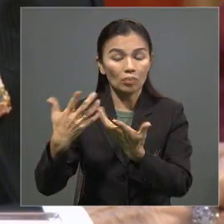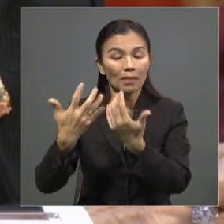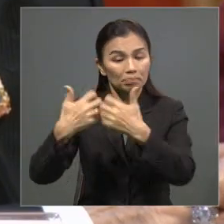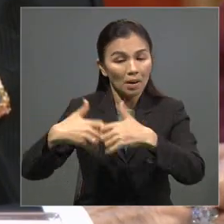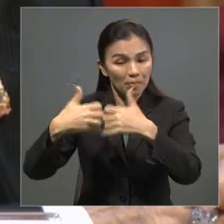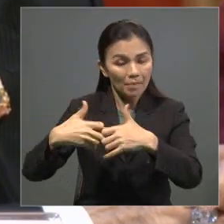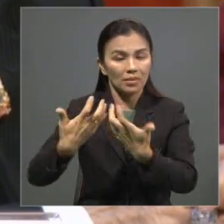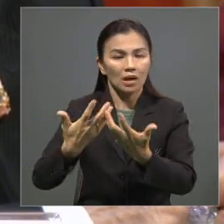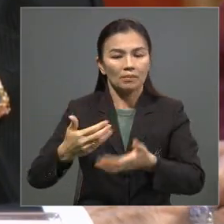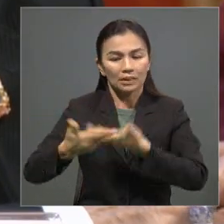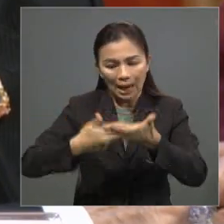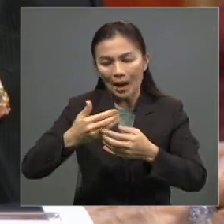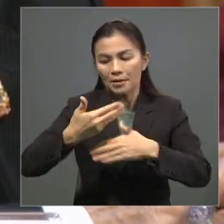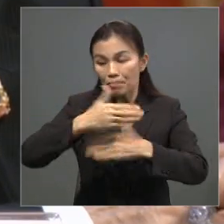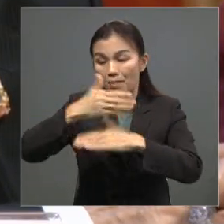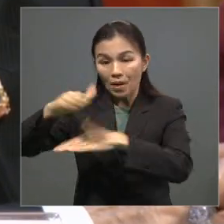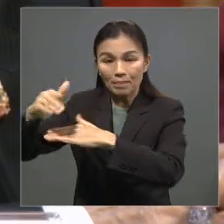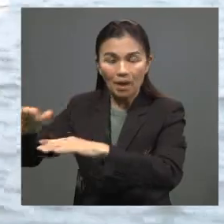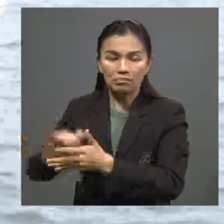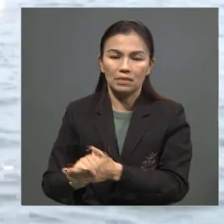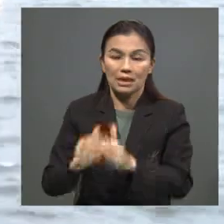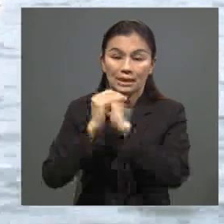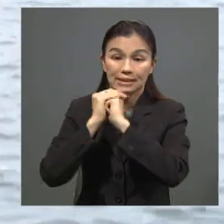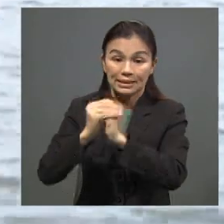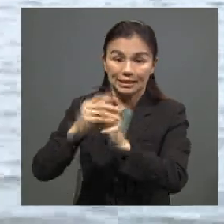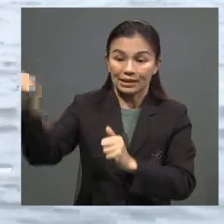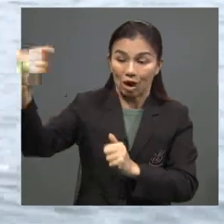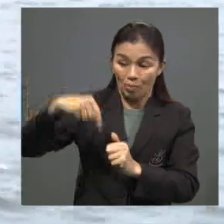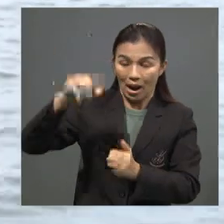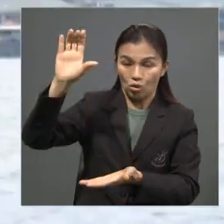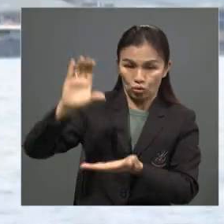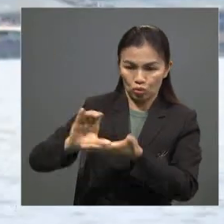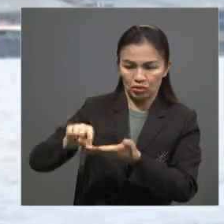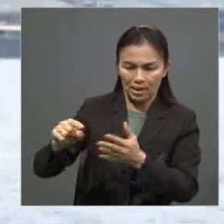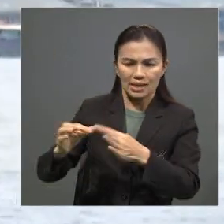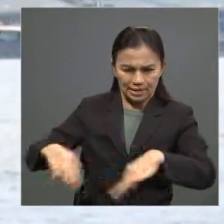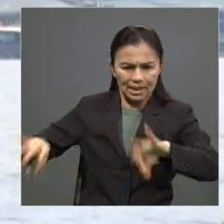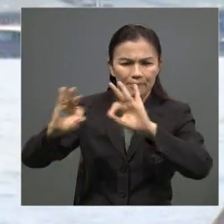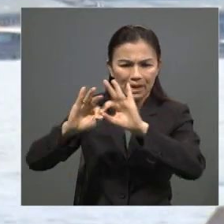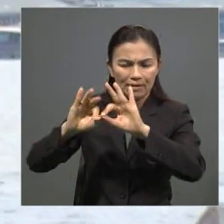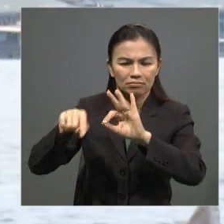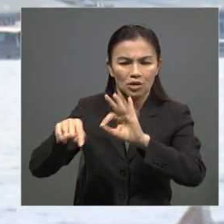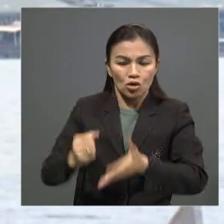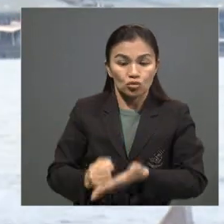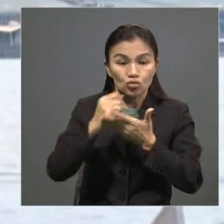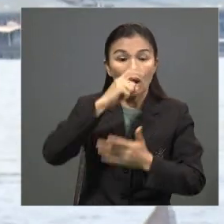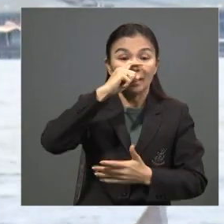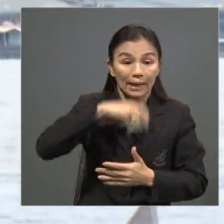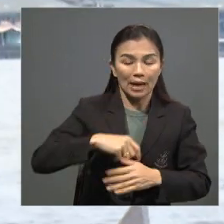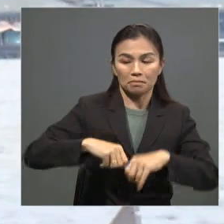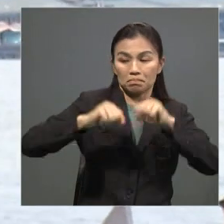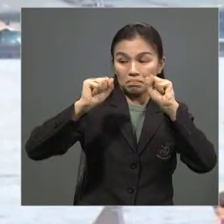suly chainการเข้ามาลงทุนของจีนในประเทศไทยเป็นโอกาสสำคัญที่จีนจะช่วยให้ไทยยกระดับศักยภาพ